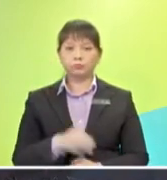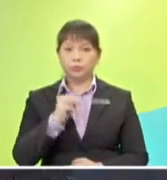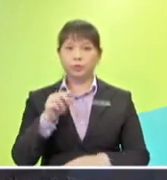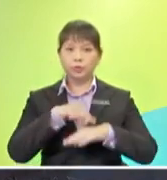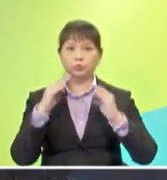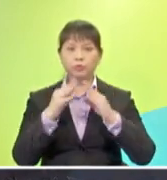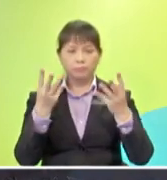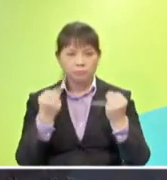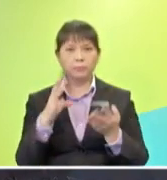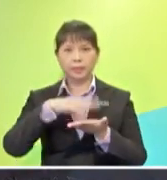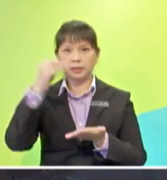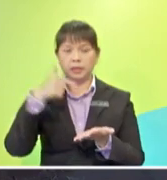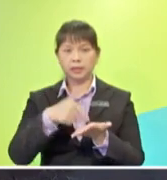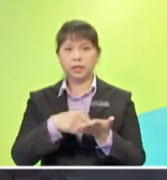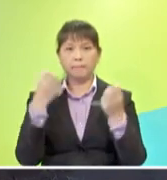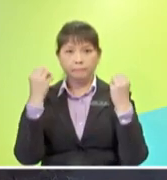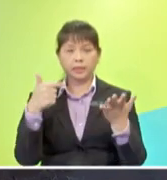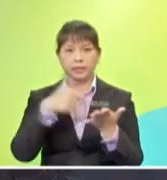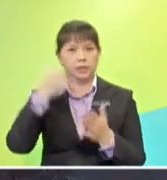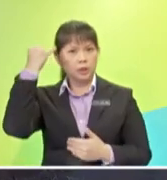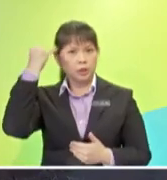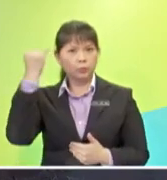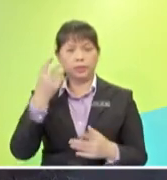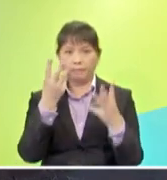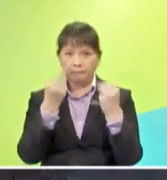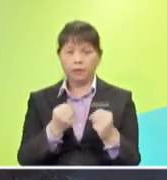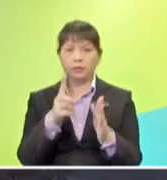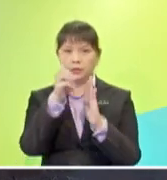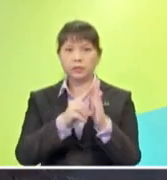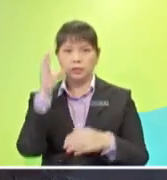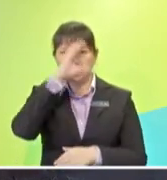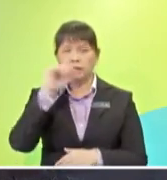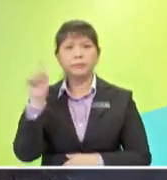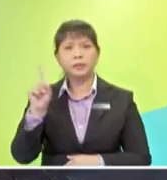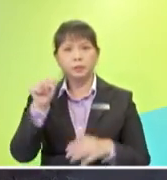banyak lagi ilmunya ingin dicari dekat mana